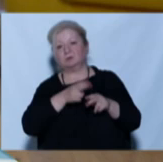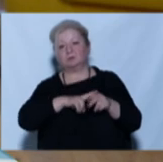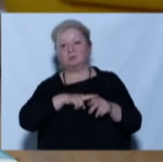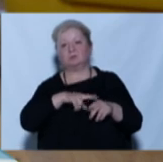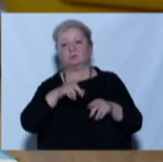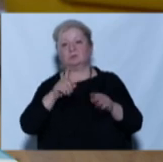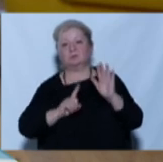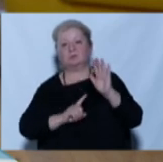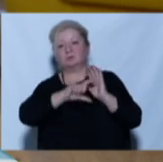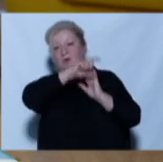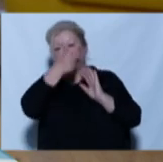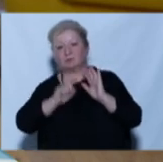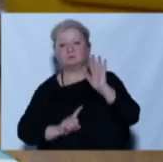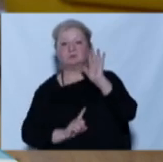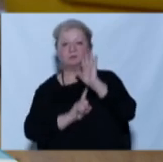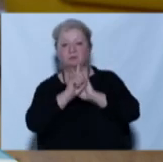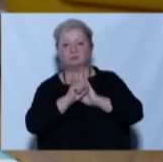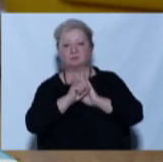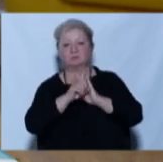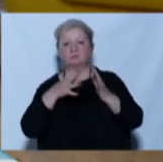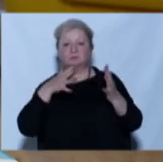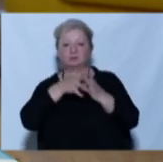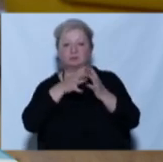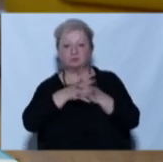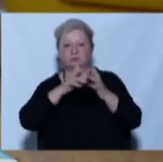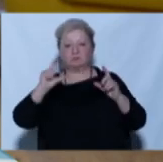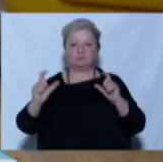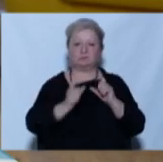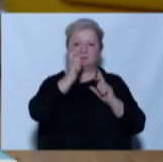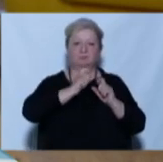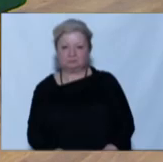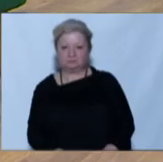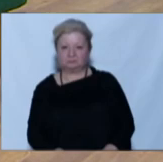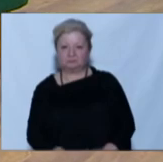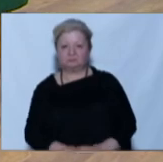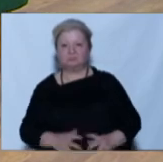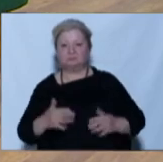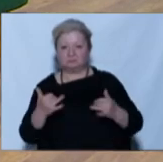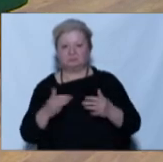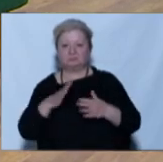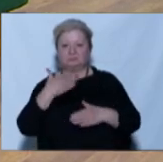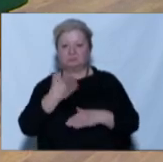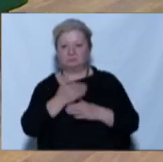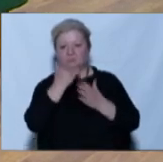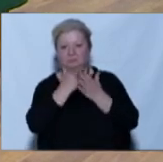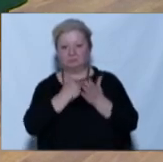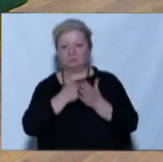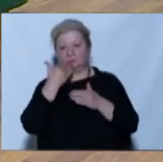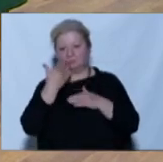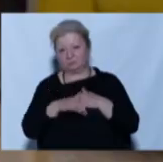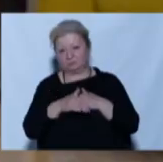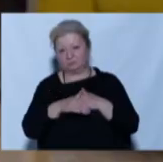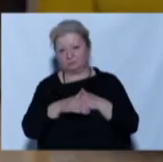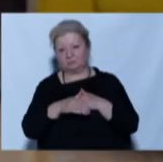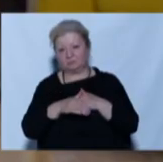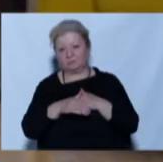ბრძოლას დამოუკიდებლობისათვის როგორც რუსეთის იმპერიის შემადგენელი ნაწილი. აი ჩვენი გაკვეთილის დამთავრდა.